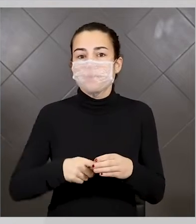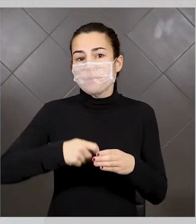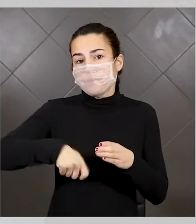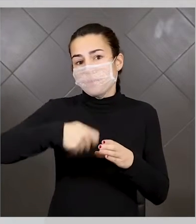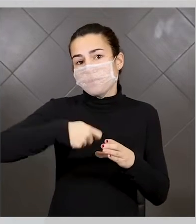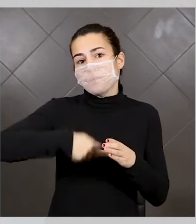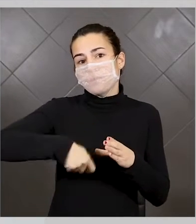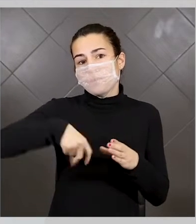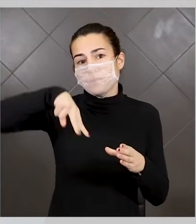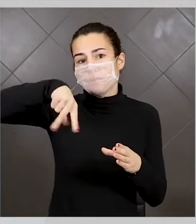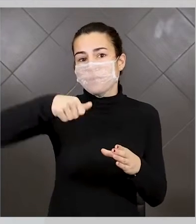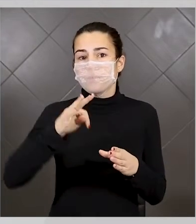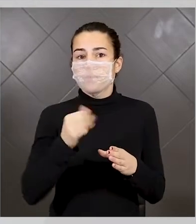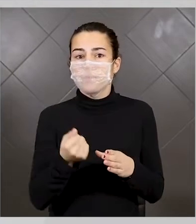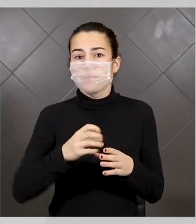nata